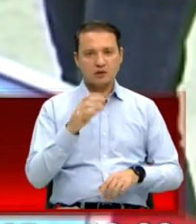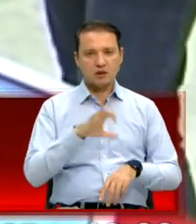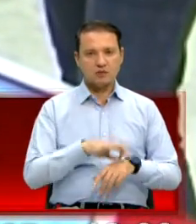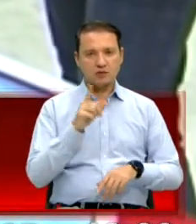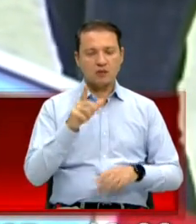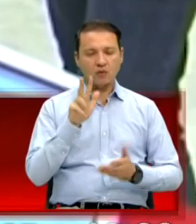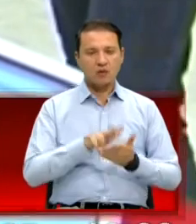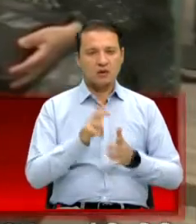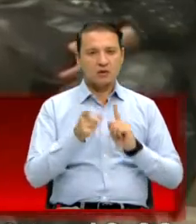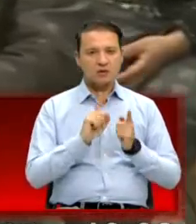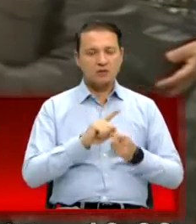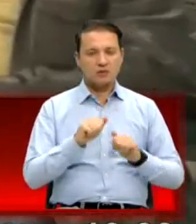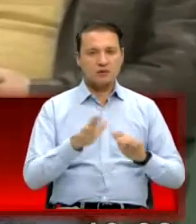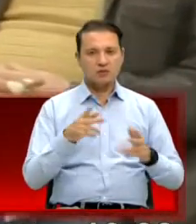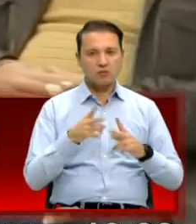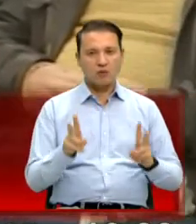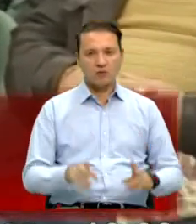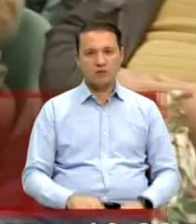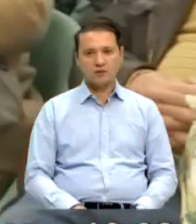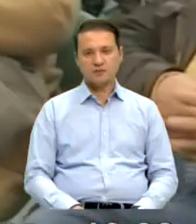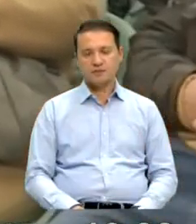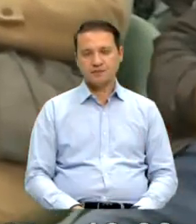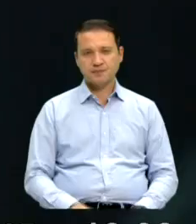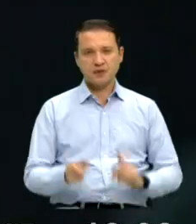hastaları onaylı randevu sistemi uygulamasından muaf